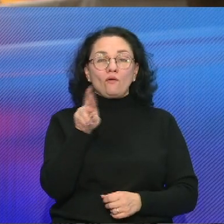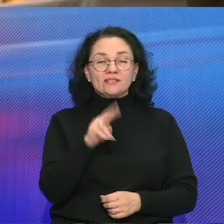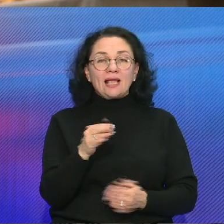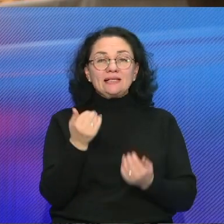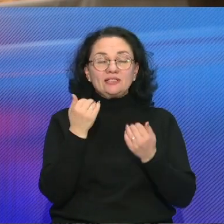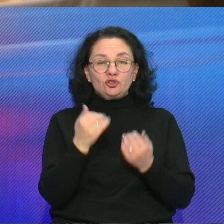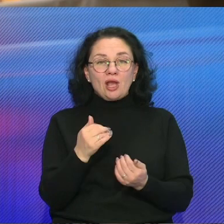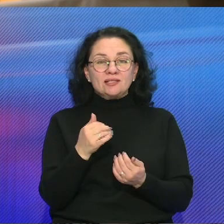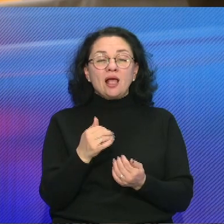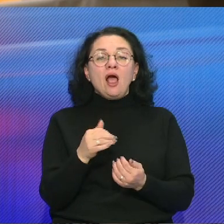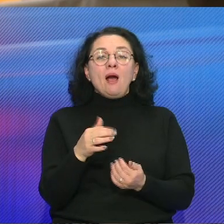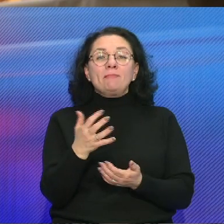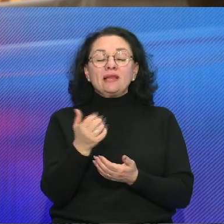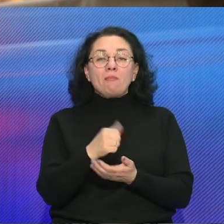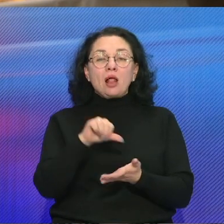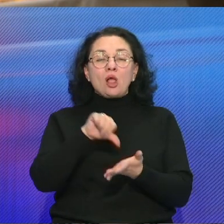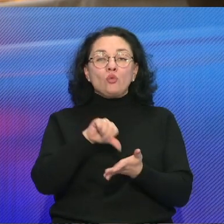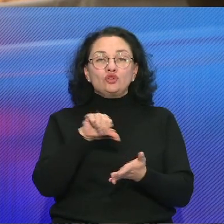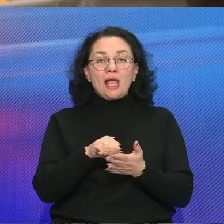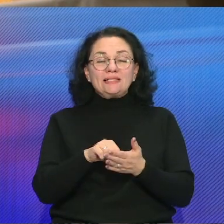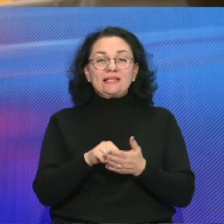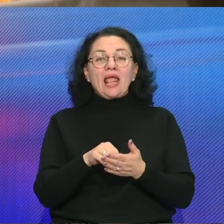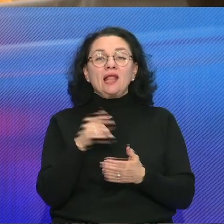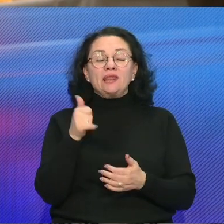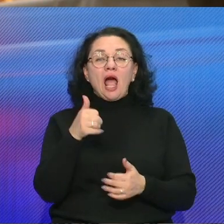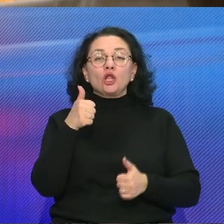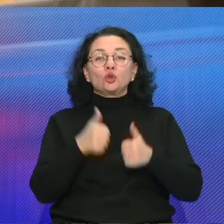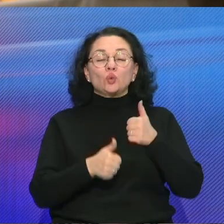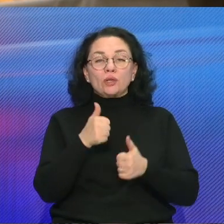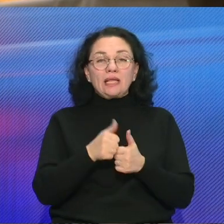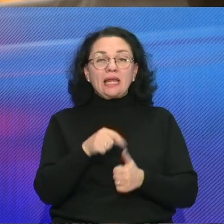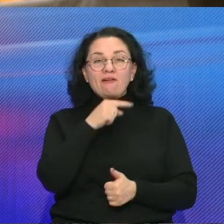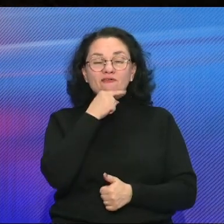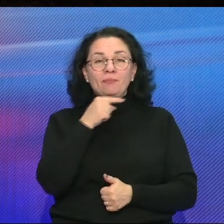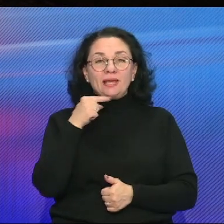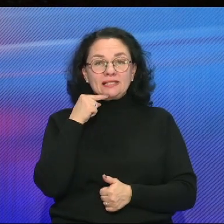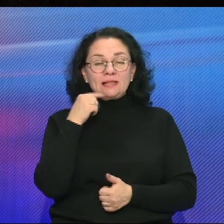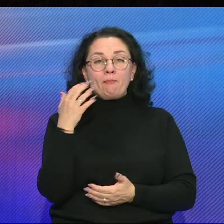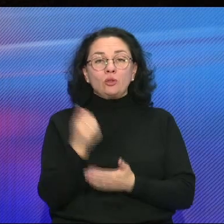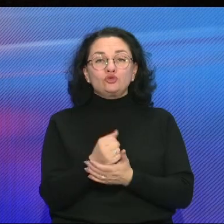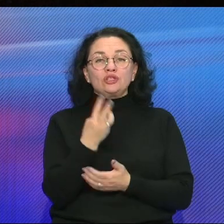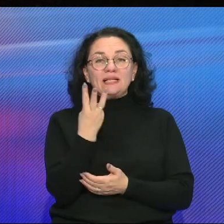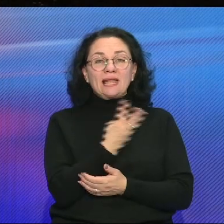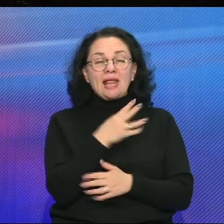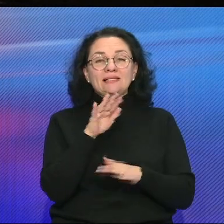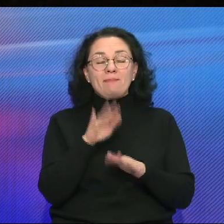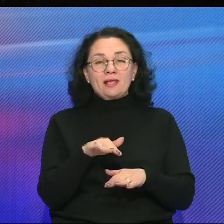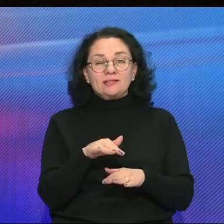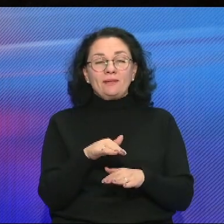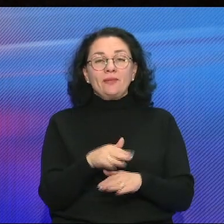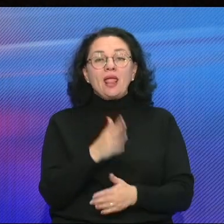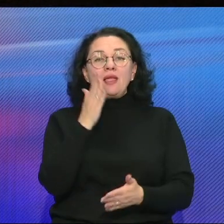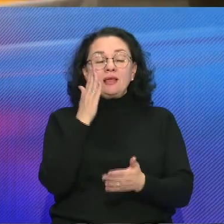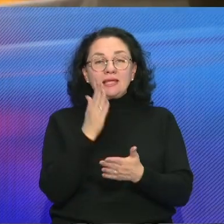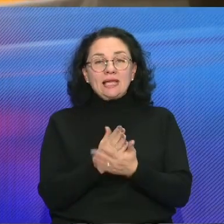турнире в Бресте. Выступила очень хорошо, достойно, заняла третье место. Есть у нас такие лидеры,